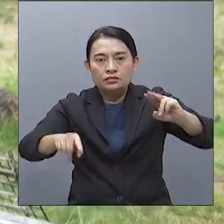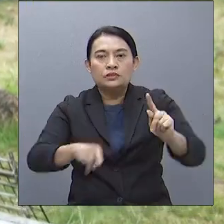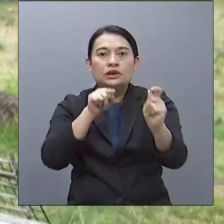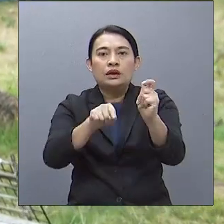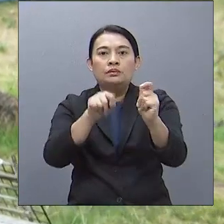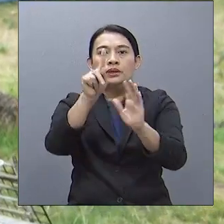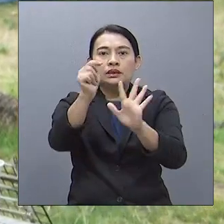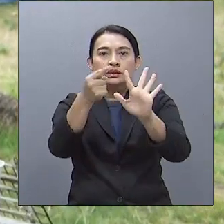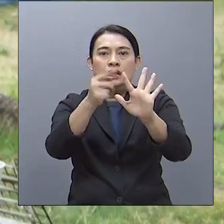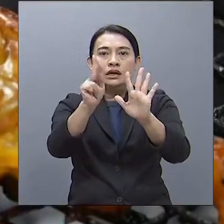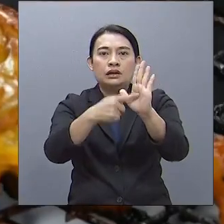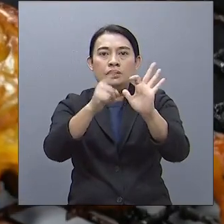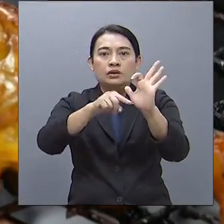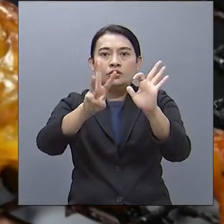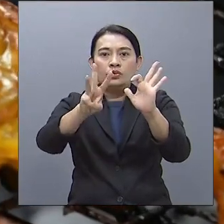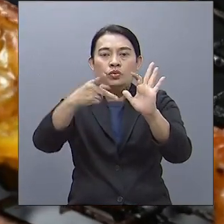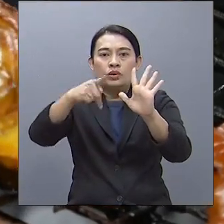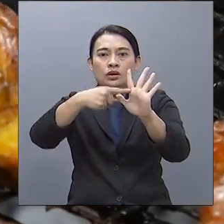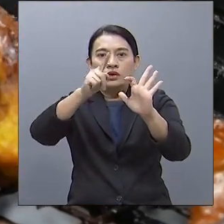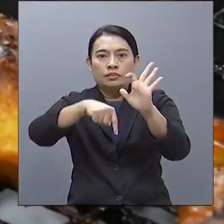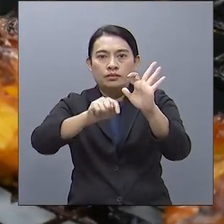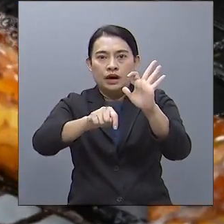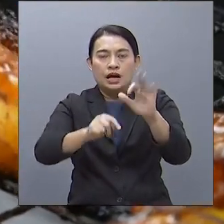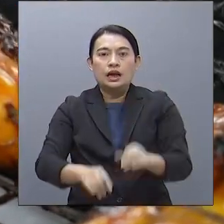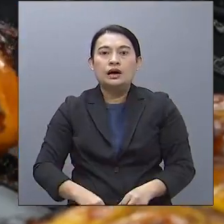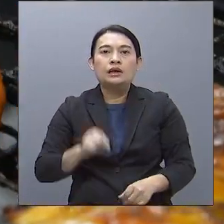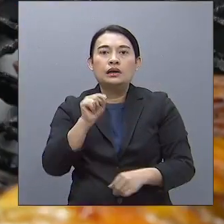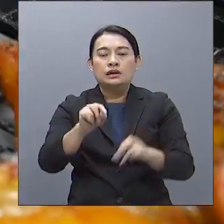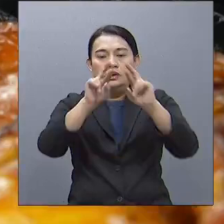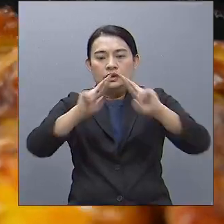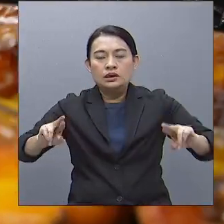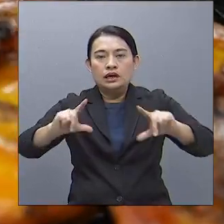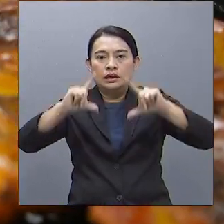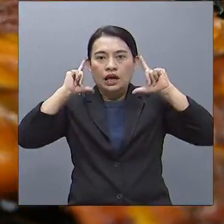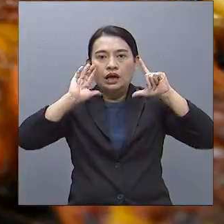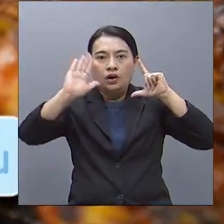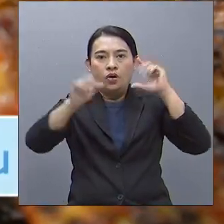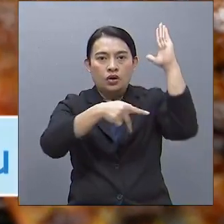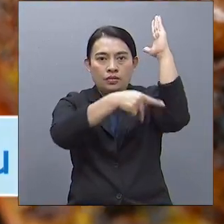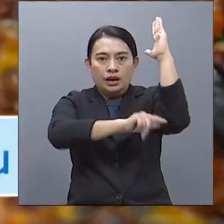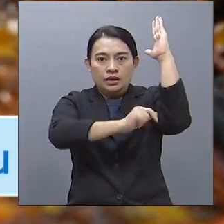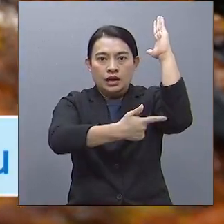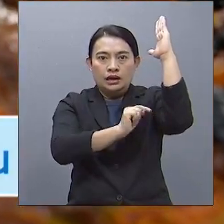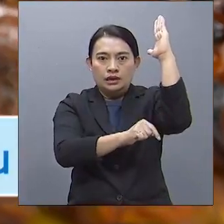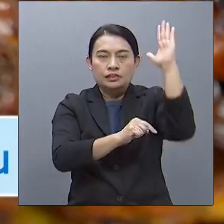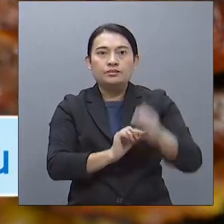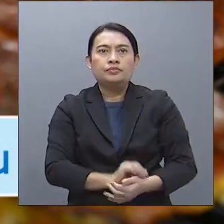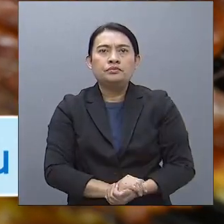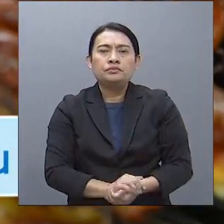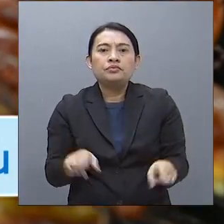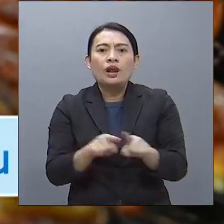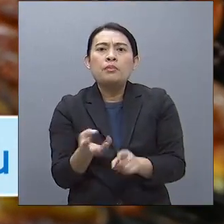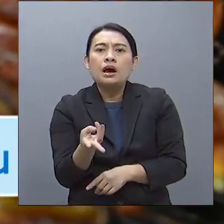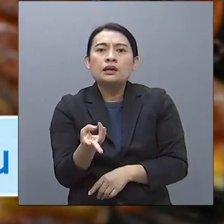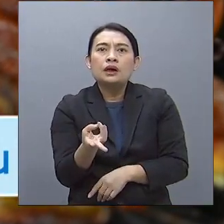ครับนี่คือหน้าตาของข้าวหมกไก่เจ้าดังที่ตลาดเก่าอำเภอตะกั่วป่าจังหวัดพังงาดูแล้วเนี่ยมันก็เหมือนข้าวหมกไก่ทั่ว